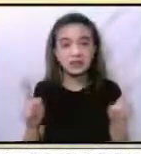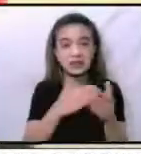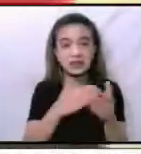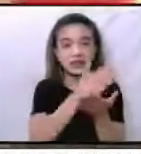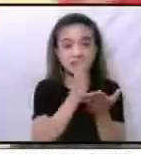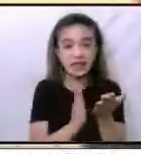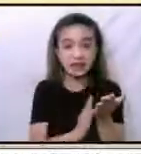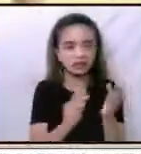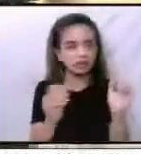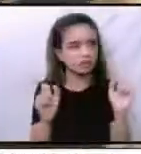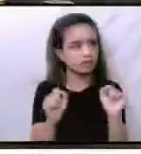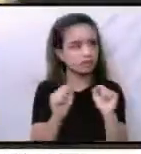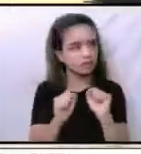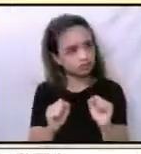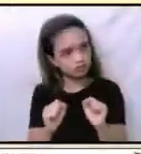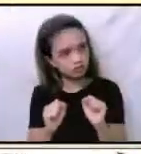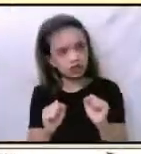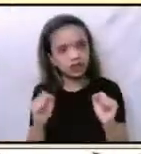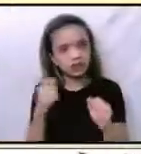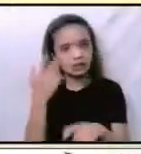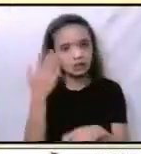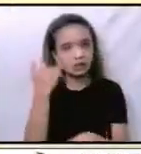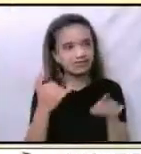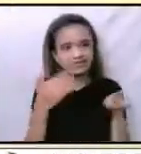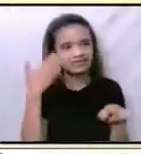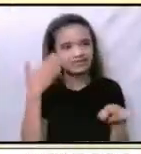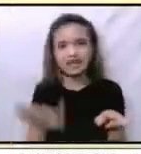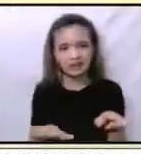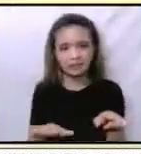nagulat dahil syempre hindi naman ito allotted sa kanilang mga